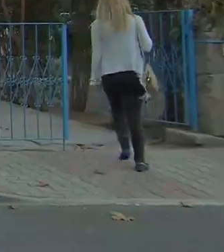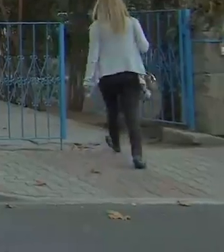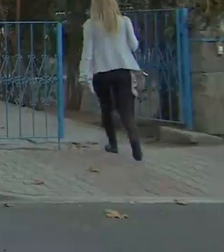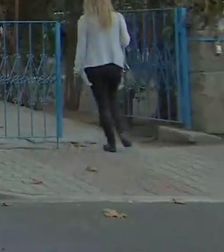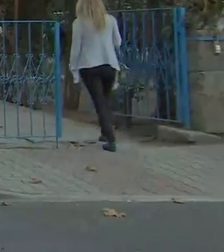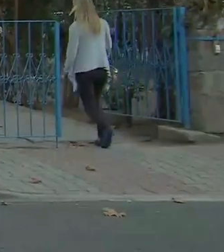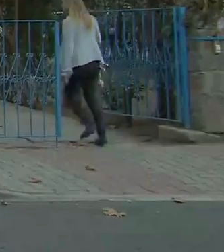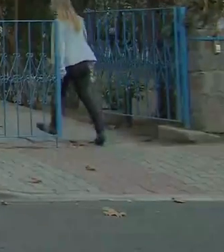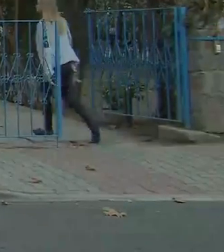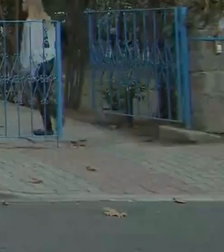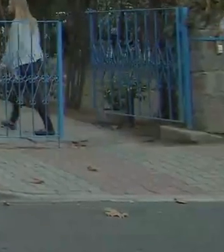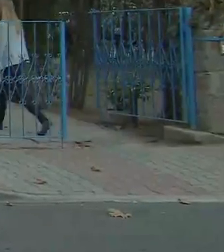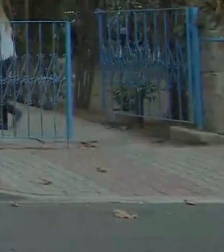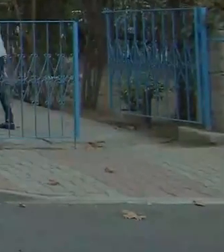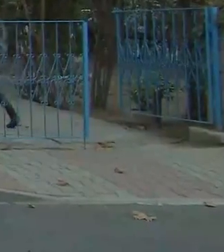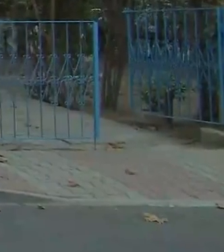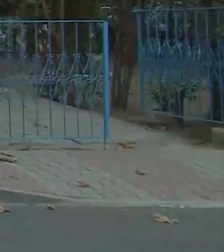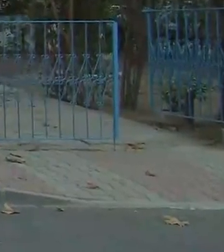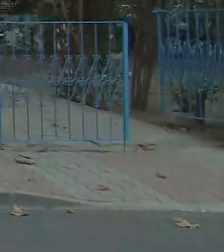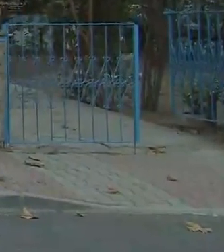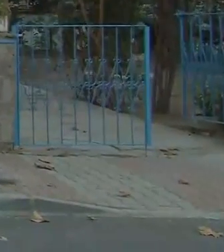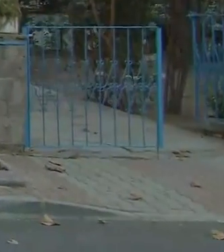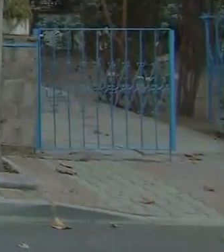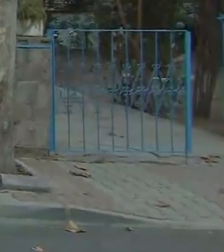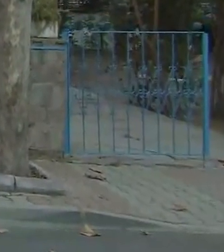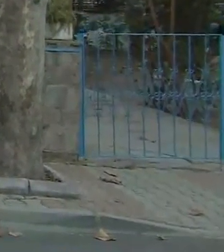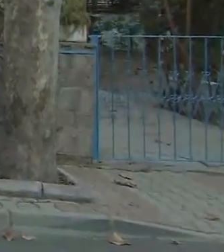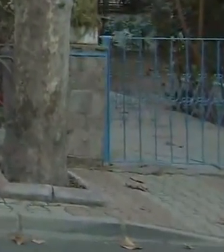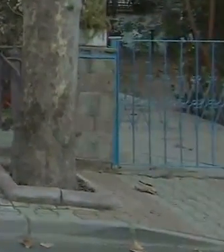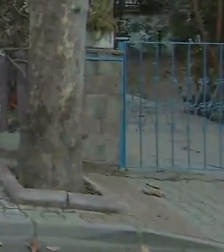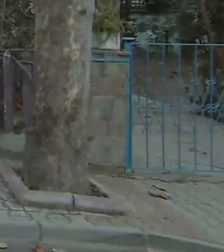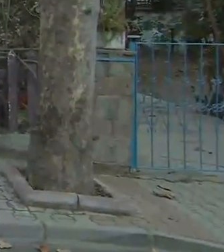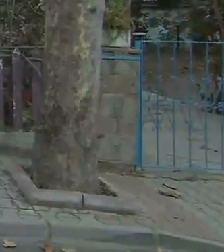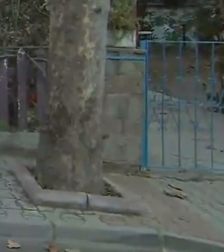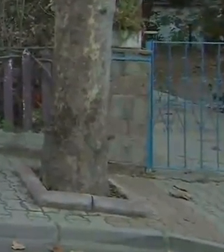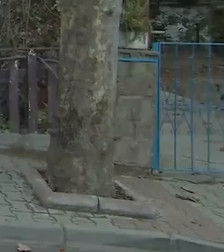pırasa saçları omuzlarından aşağı dökülüyor. Üstünde salaş, gri bir hırka.